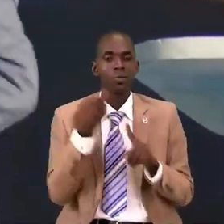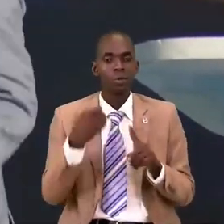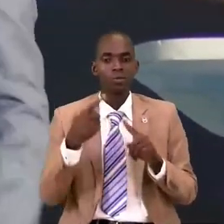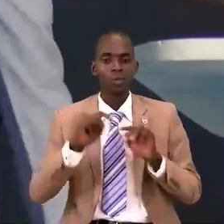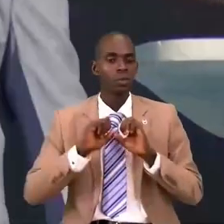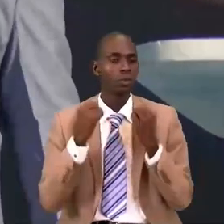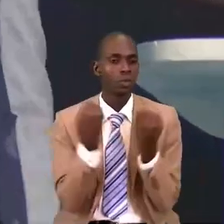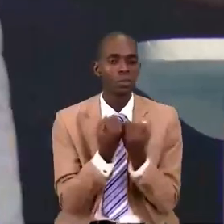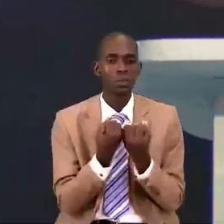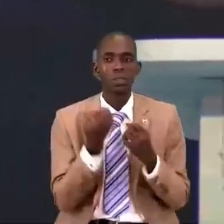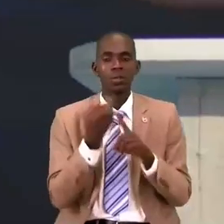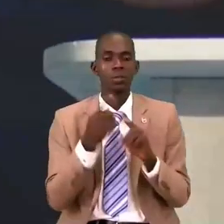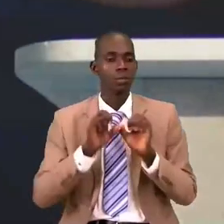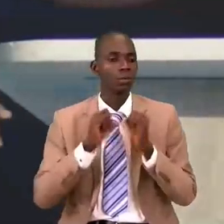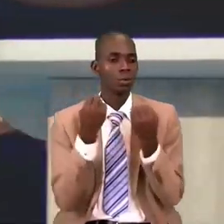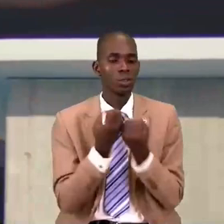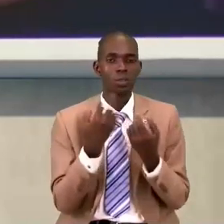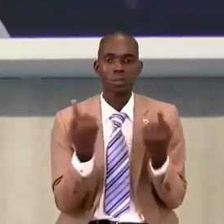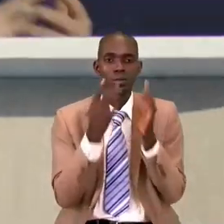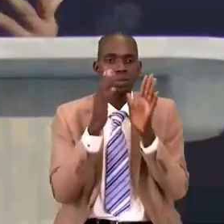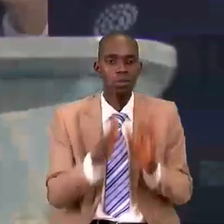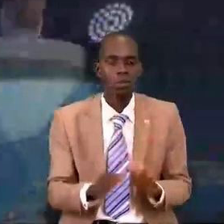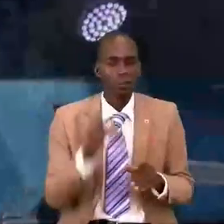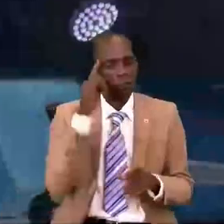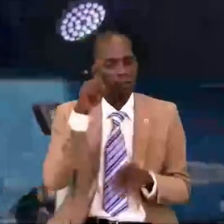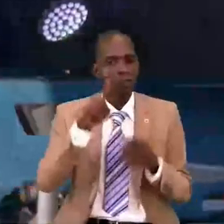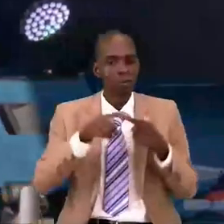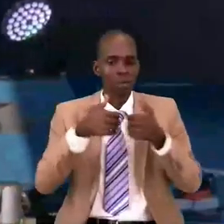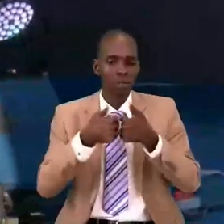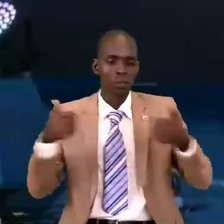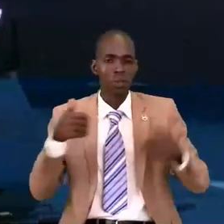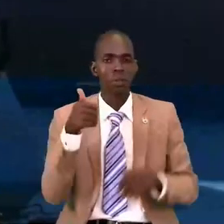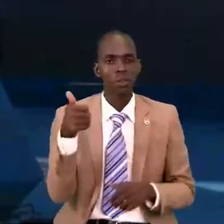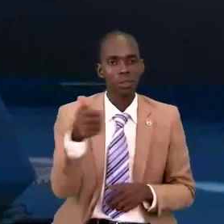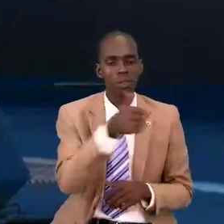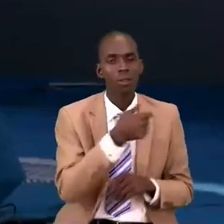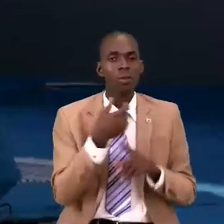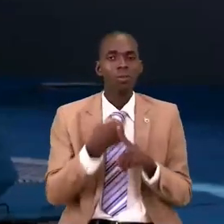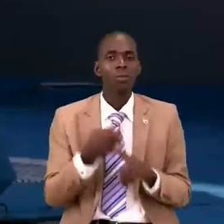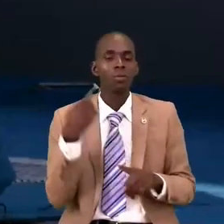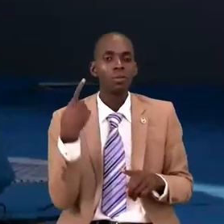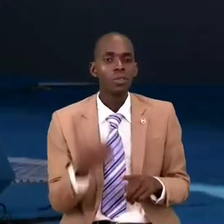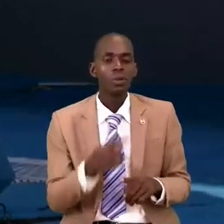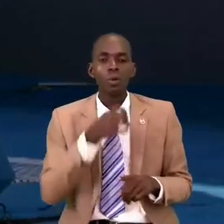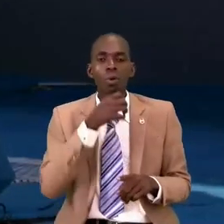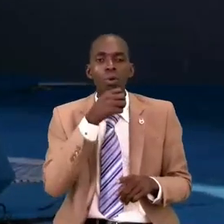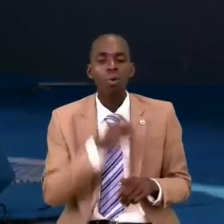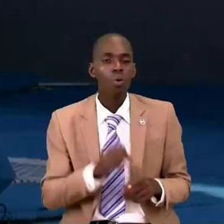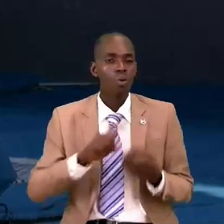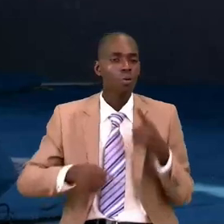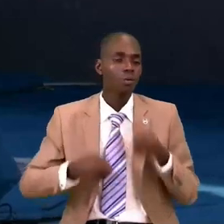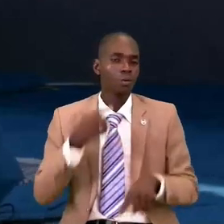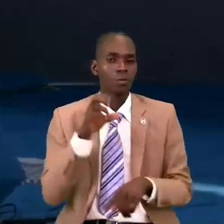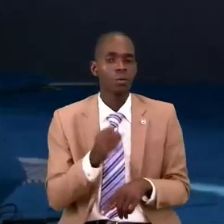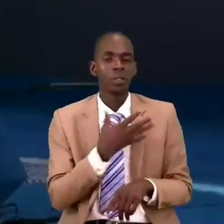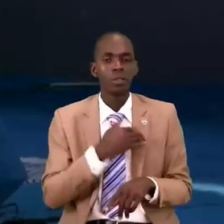séparer des anciens amis et des anciennes habitudes et de dire, maintenant je suis en